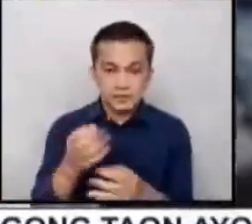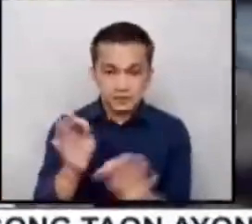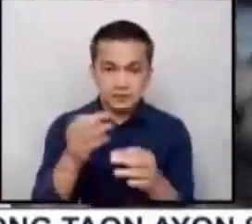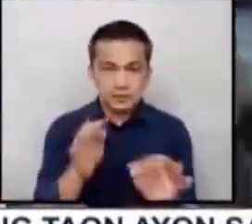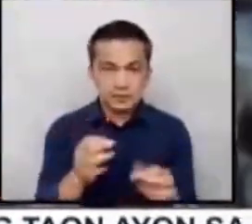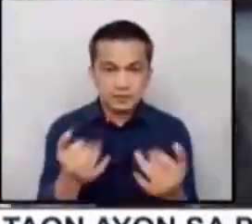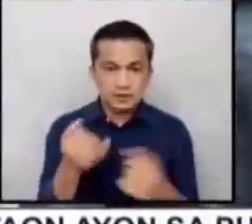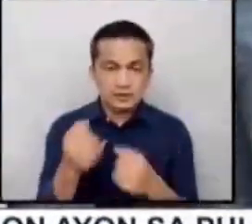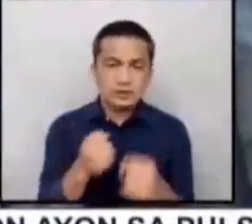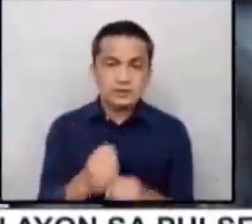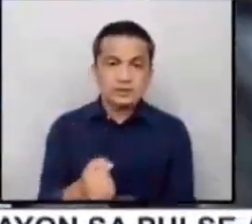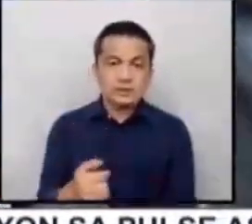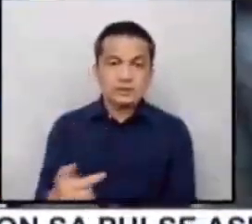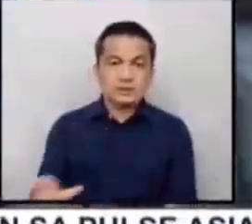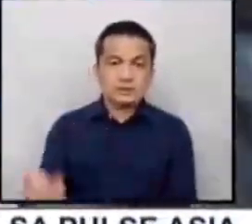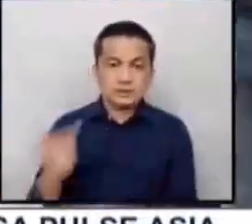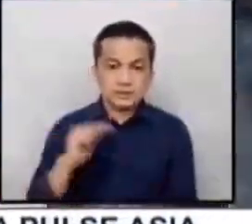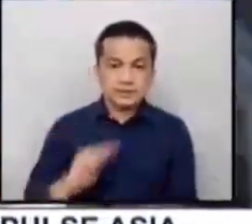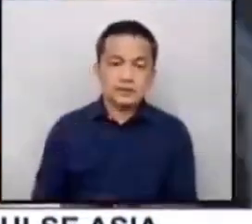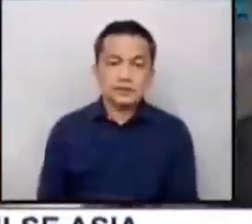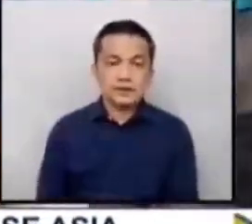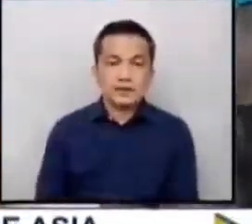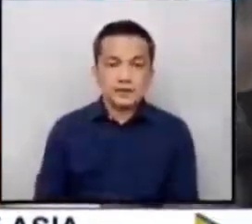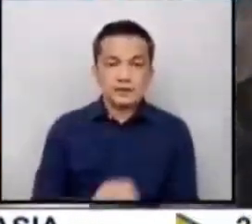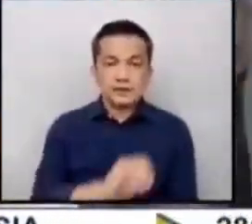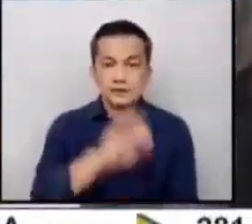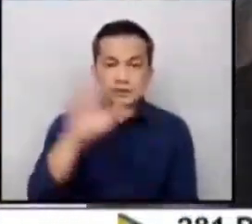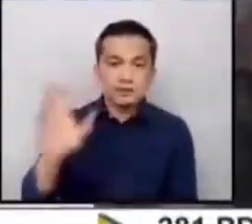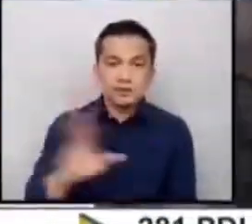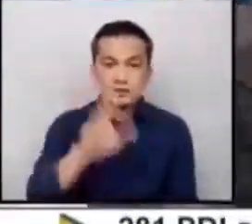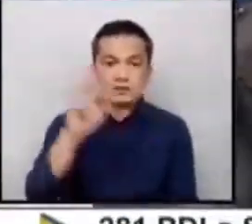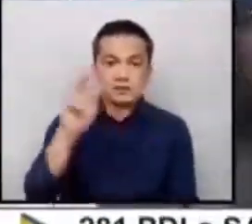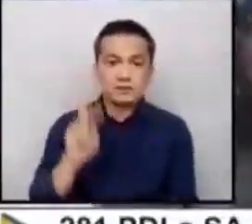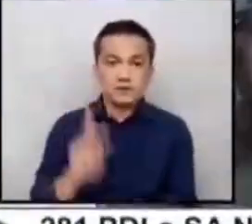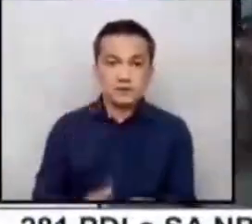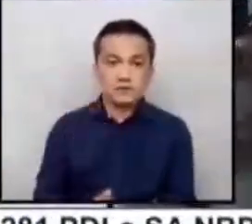taon. Joshua Garcia, para sa Morning Show ng Bayan, Rise and Shine, Pilipinas.